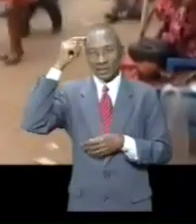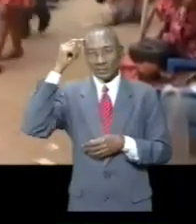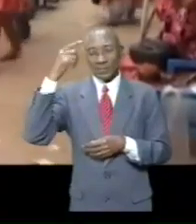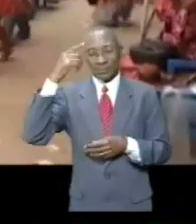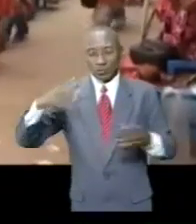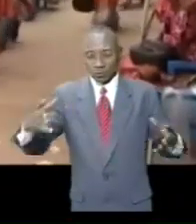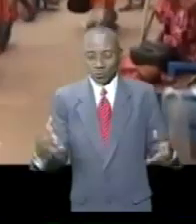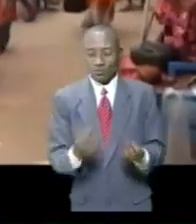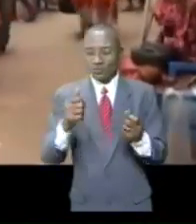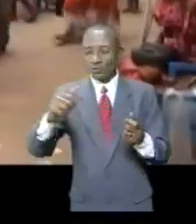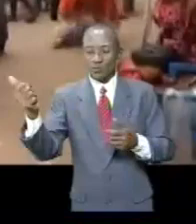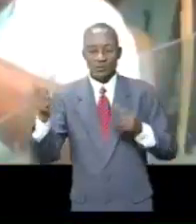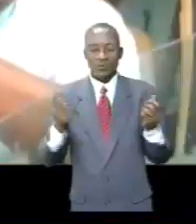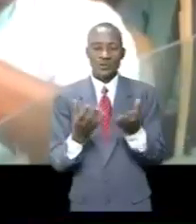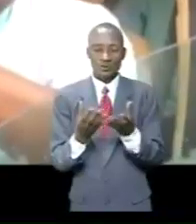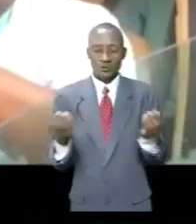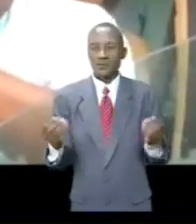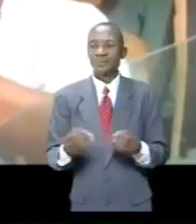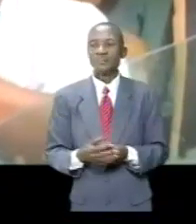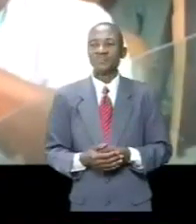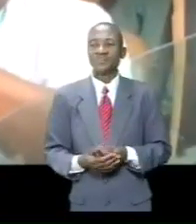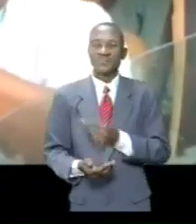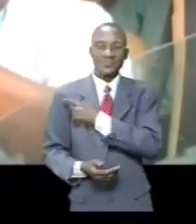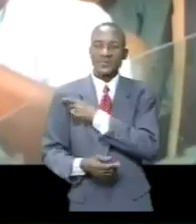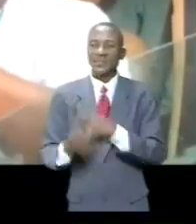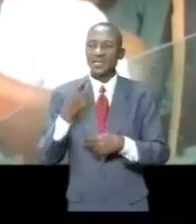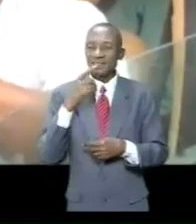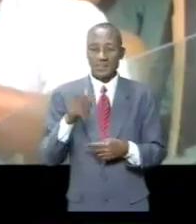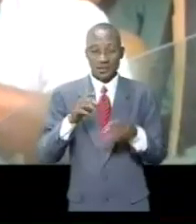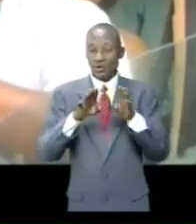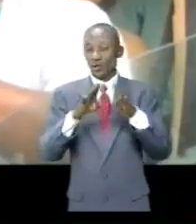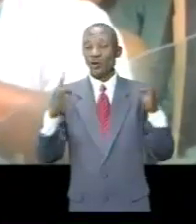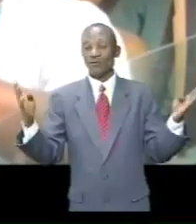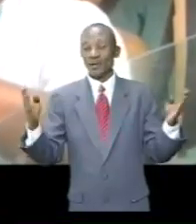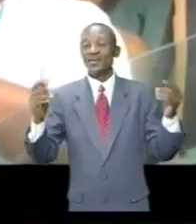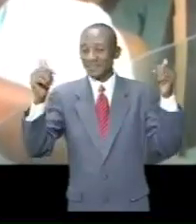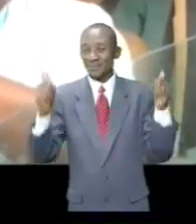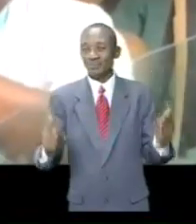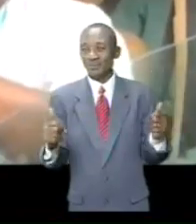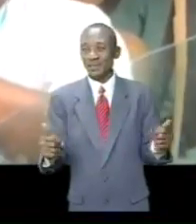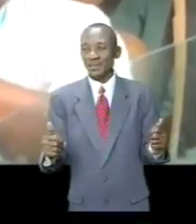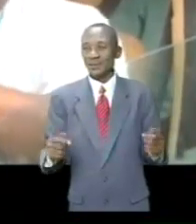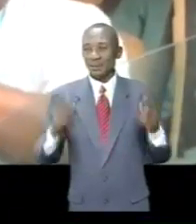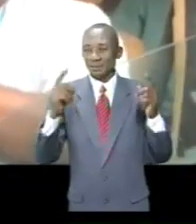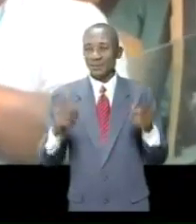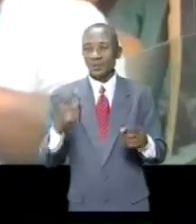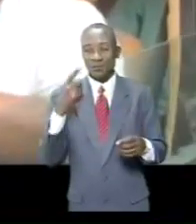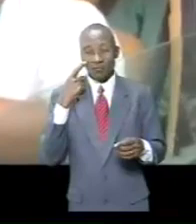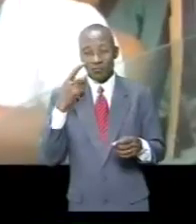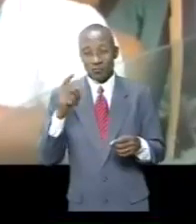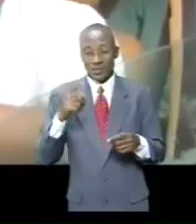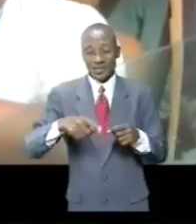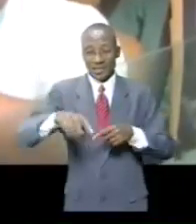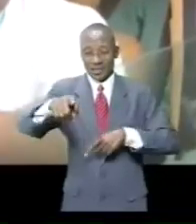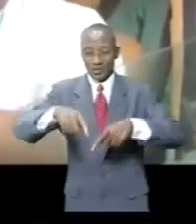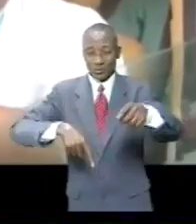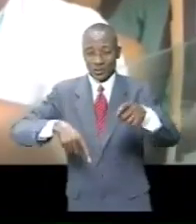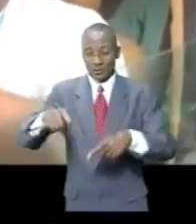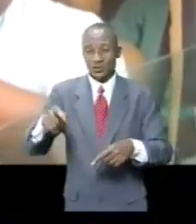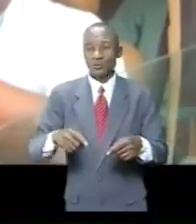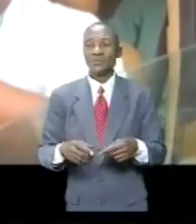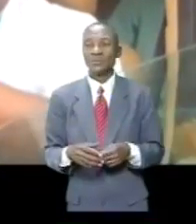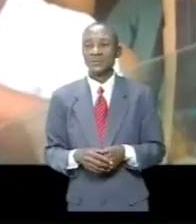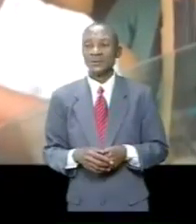solutions palliatives. On a ouvert, c'est bien, mais vous constaterez qu'au niveau de la circulation, à gauche, comme on venait de